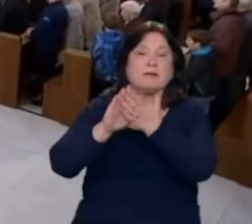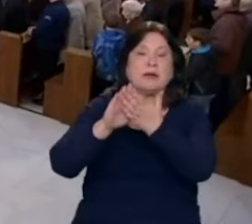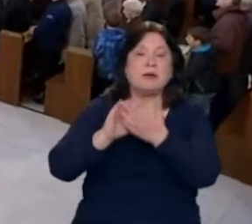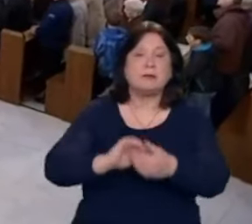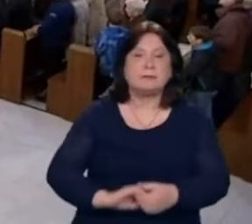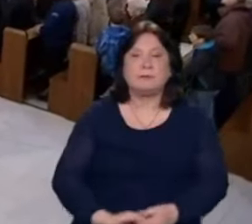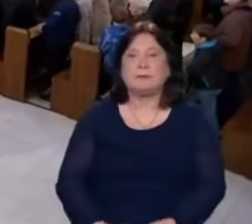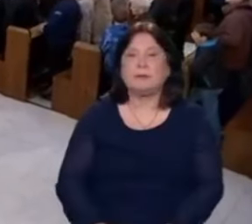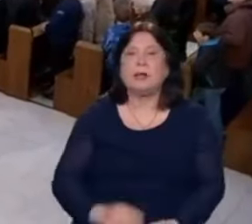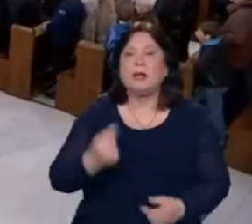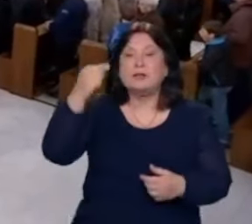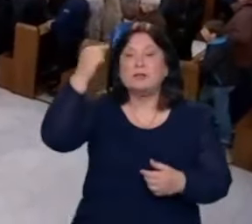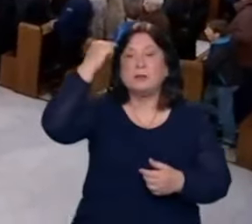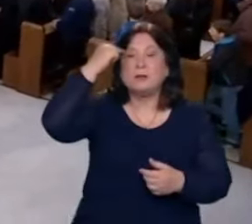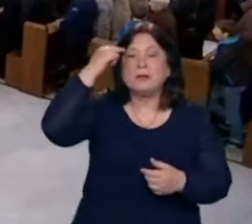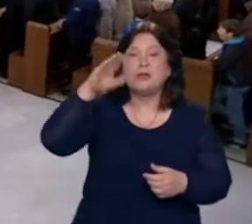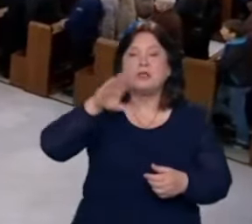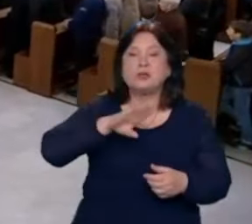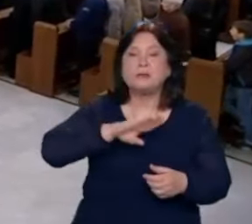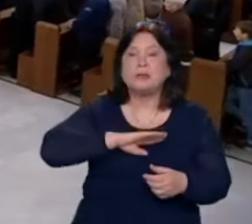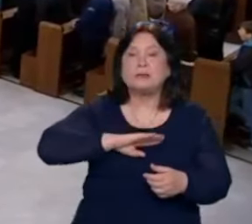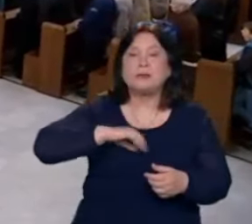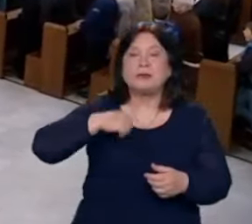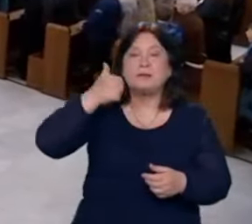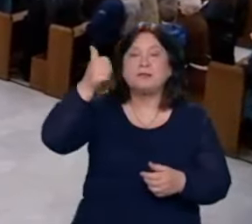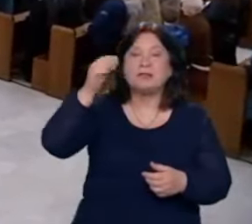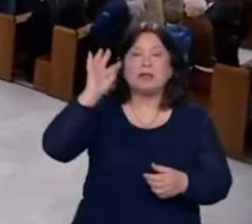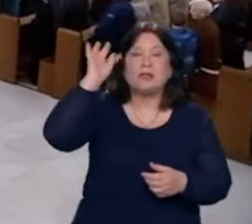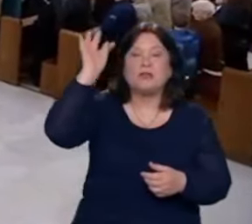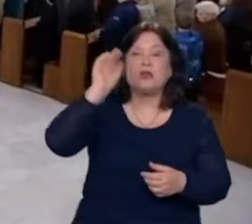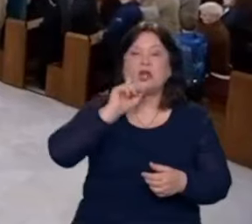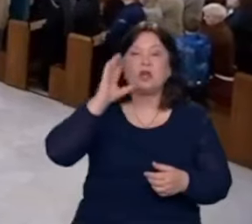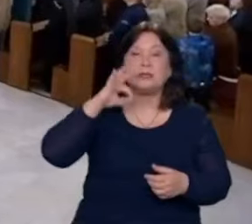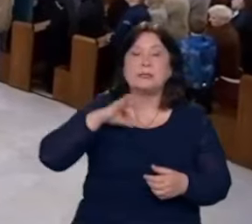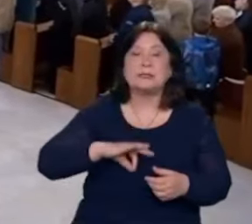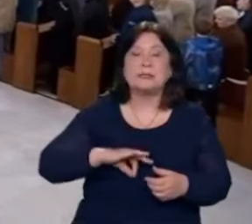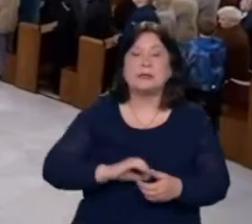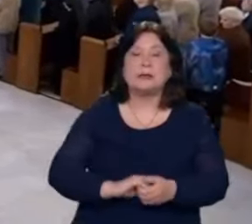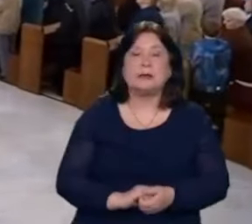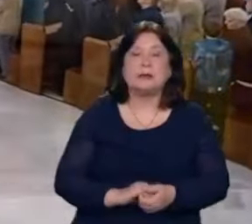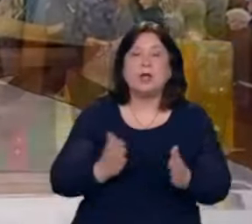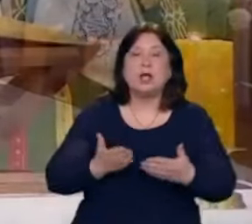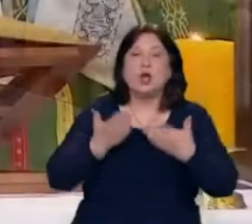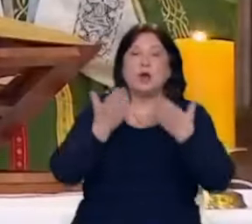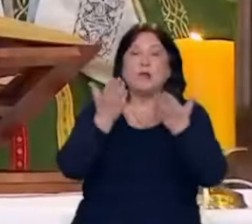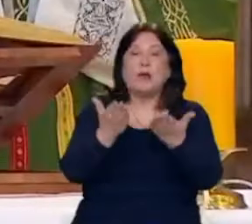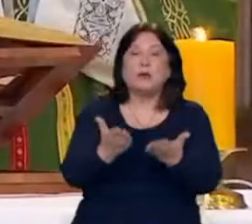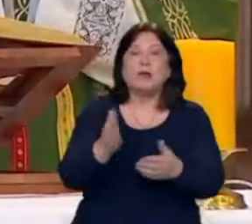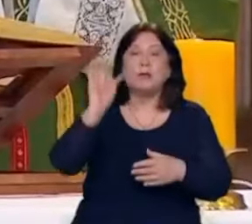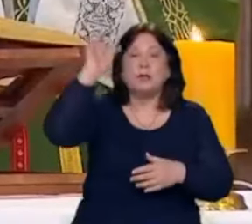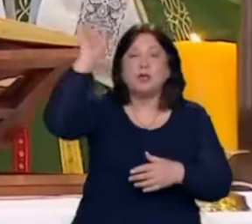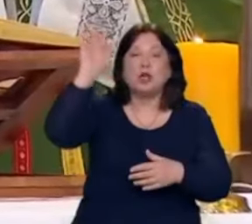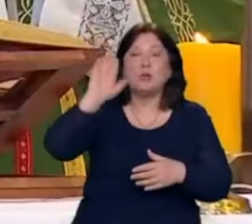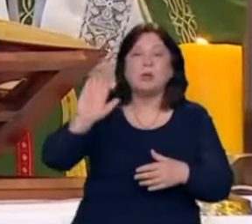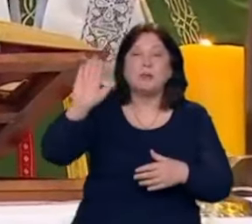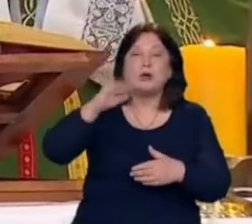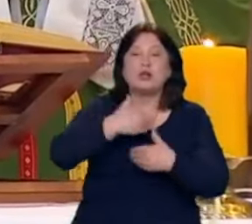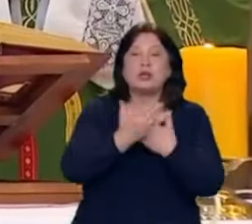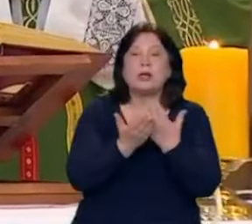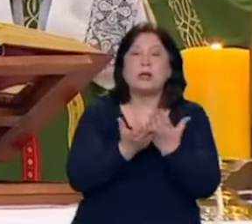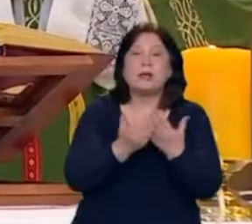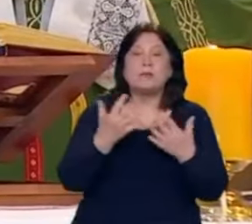wiary wspominając śmierć i zmartwychwstanie twojego syna ofiarujemy tobie Boże Chleb